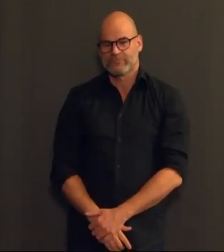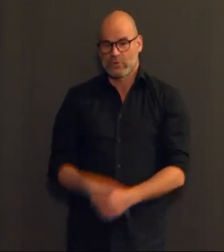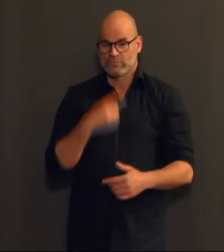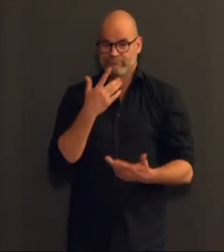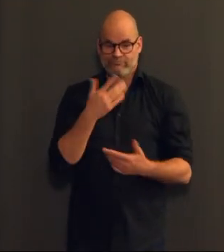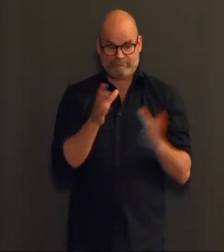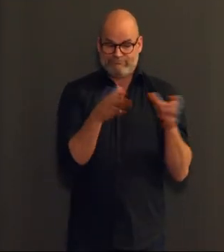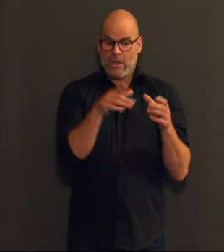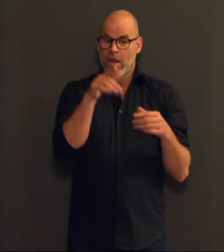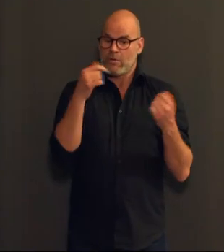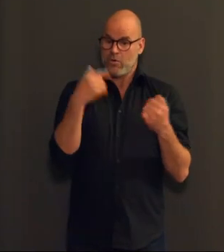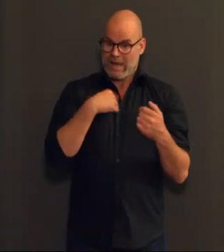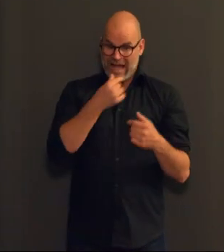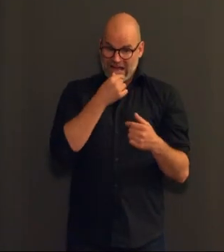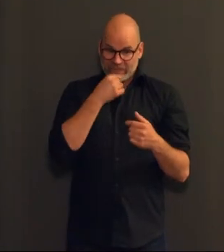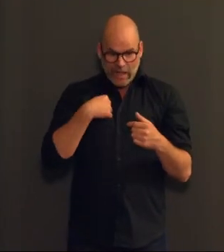Inschrijven kan via